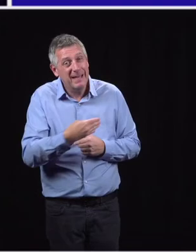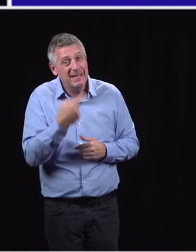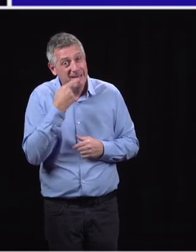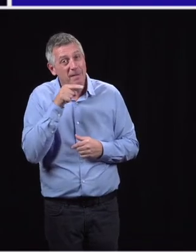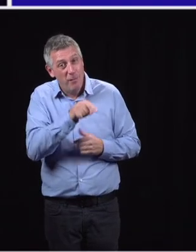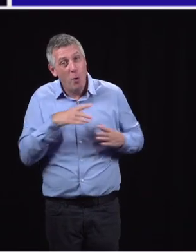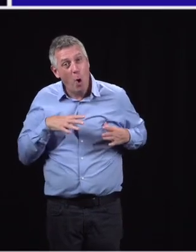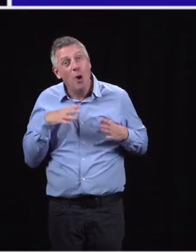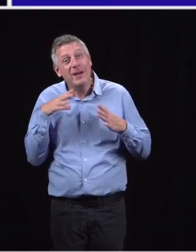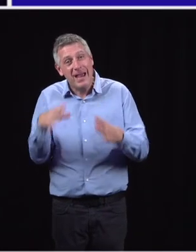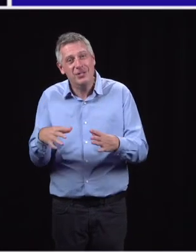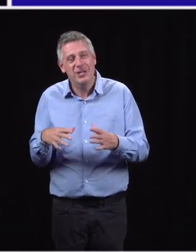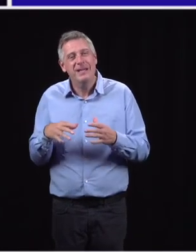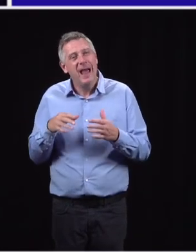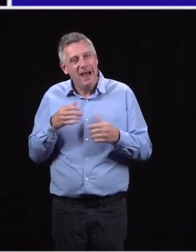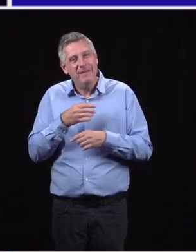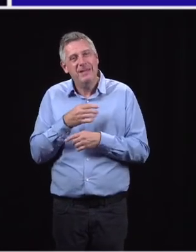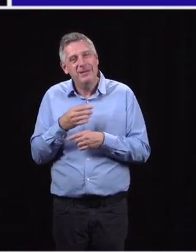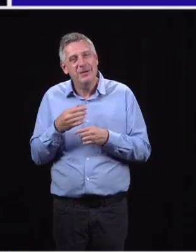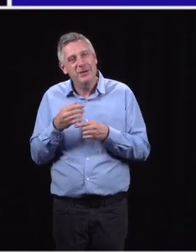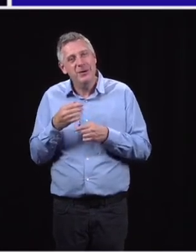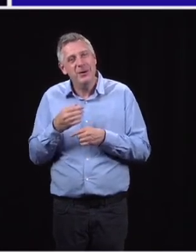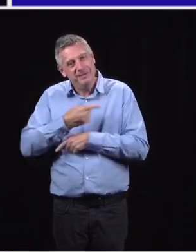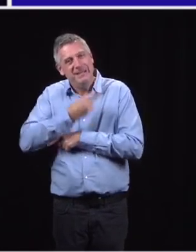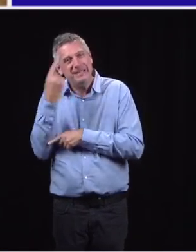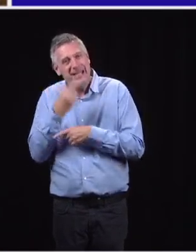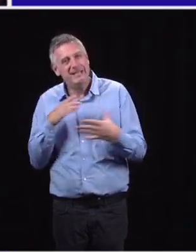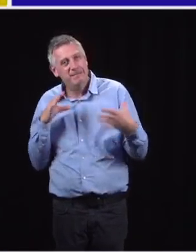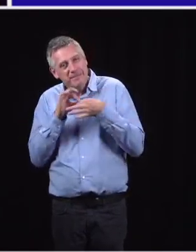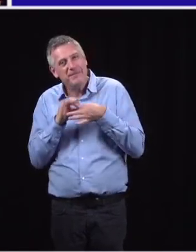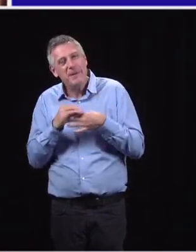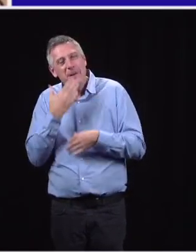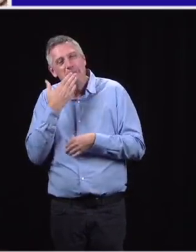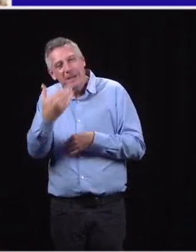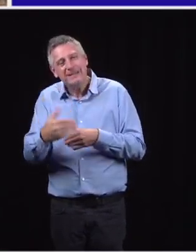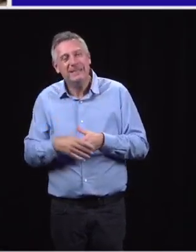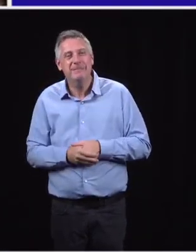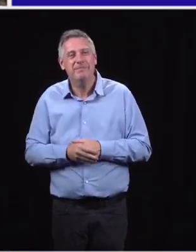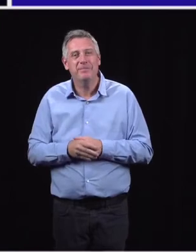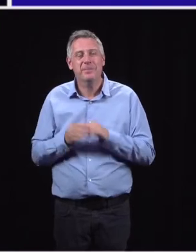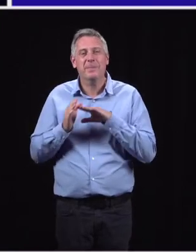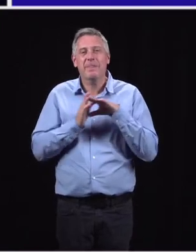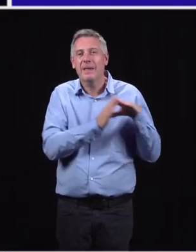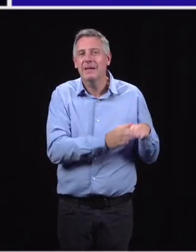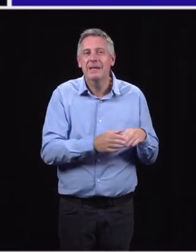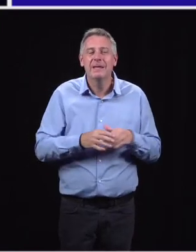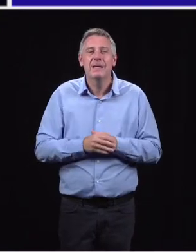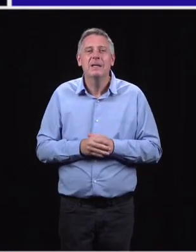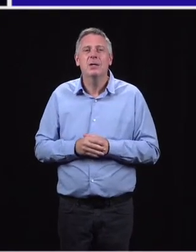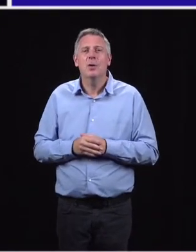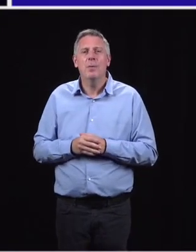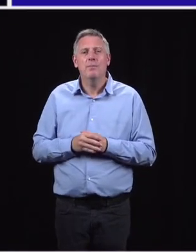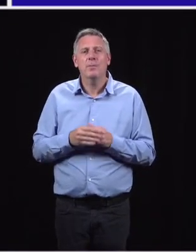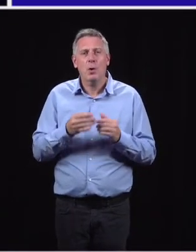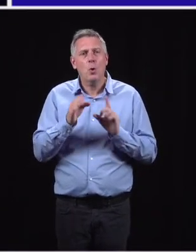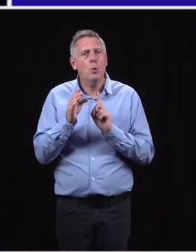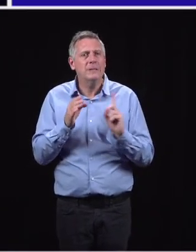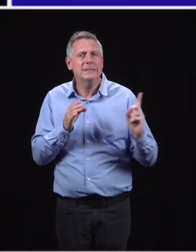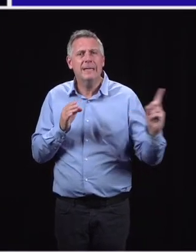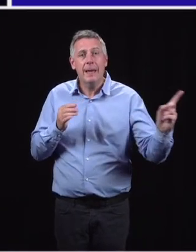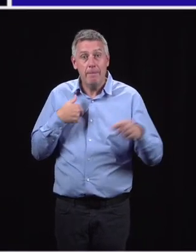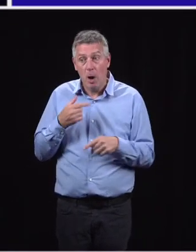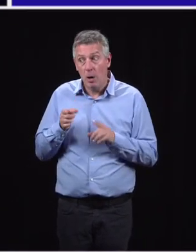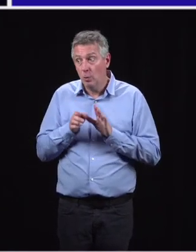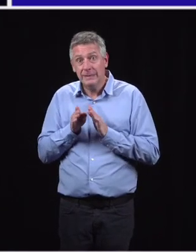aux côtés de diversité je vous laisse rejoindre rejoindre évidemment la coulisse moi je vais